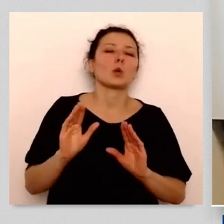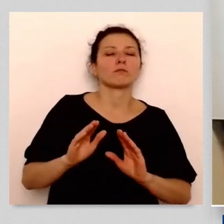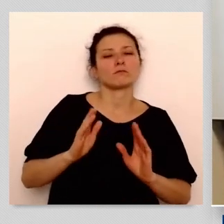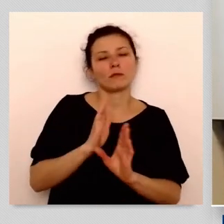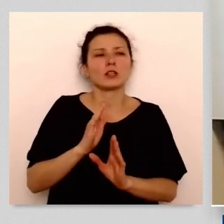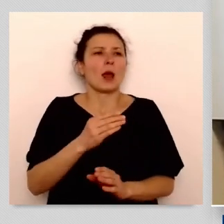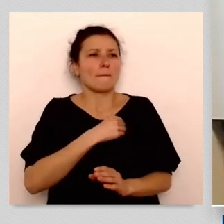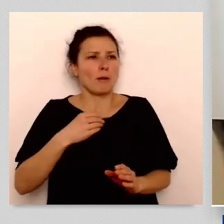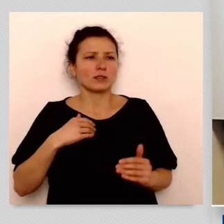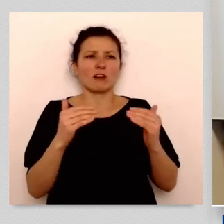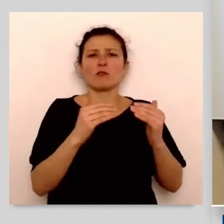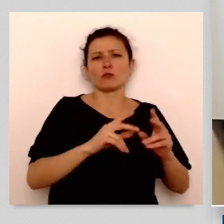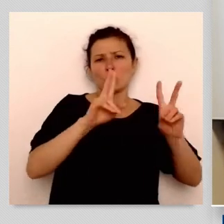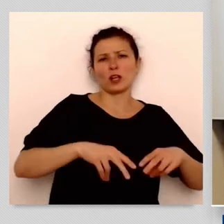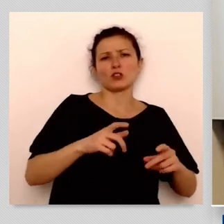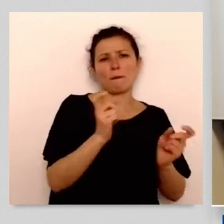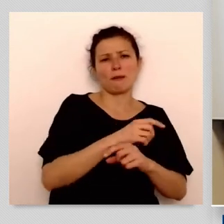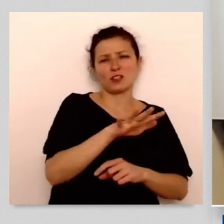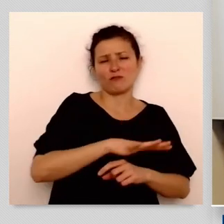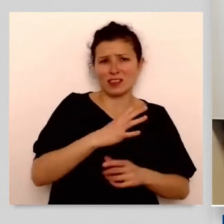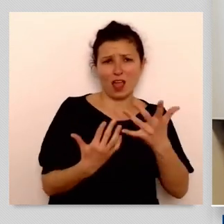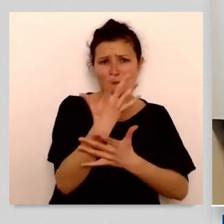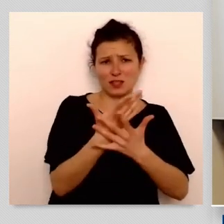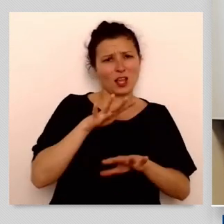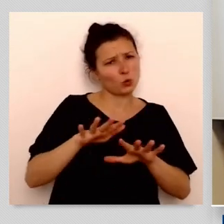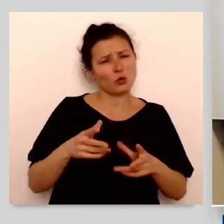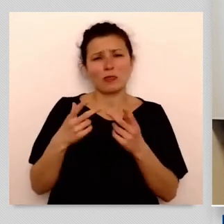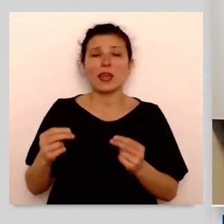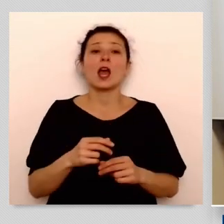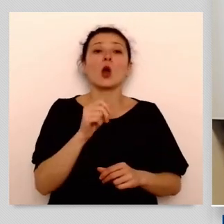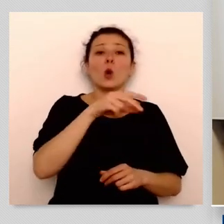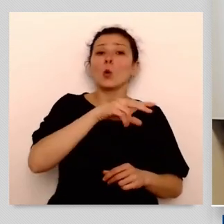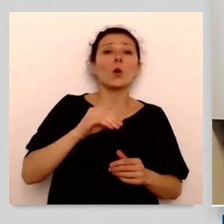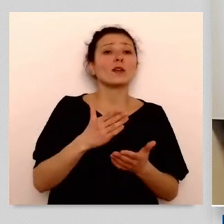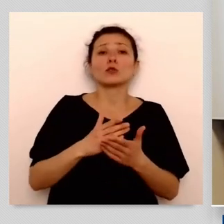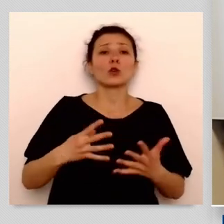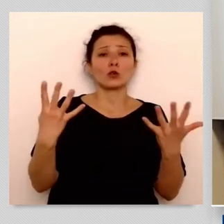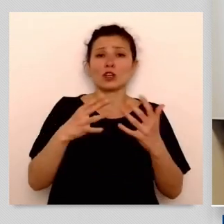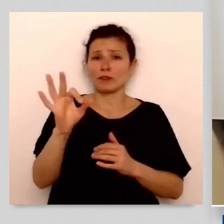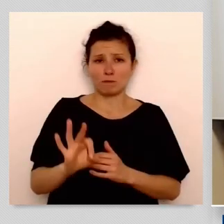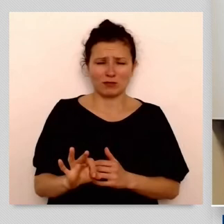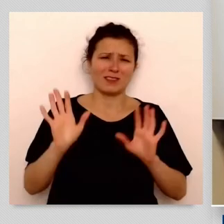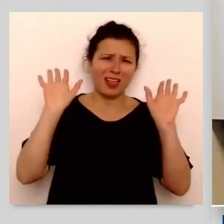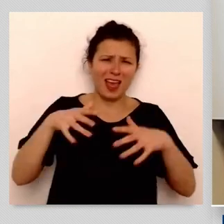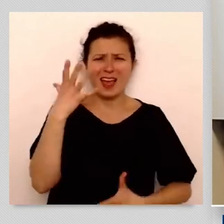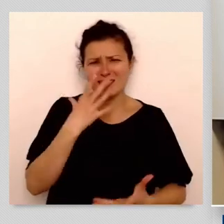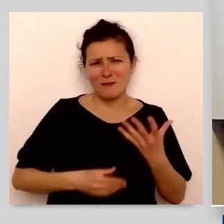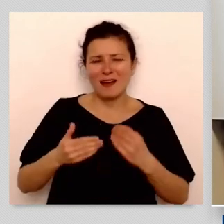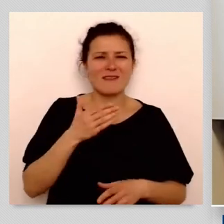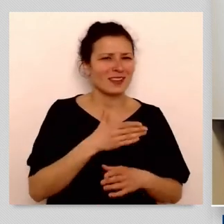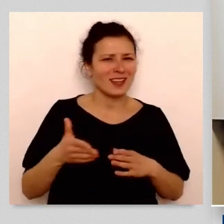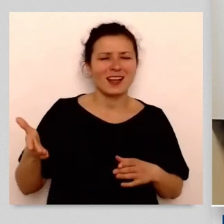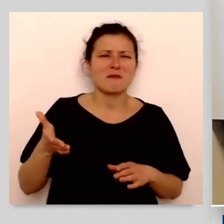reszty państw świata niedużo, Unia Europejska to tylko 9%. Bawmy się dalej, bo tak naprawdę nie w